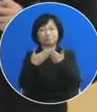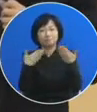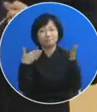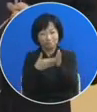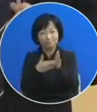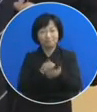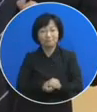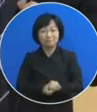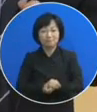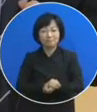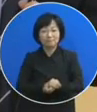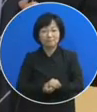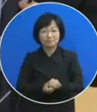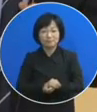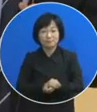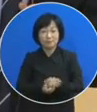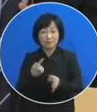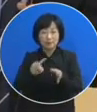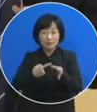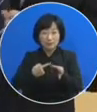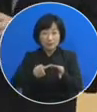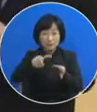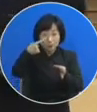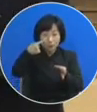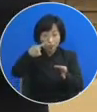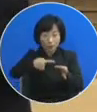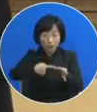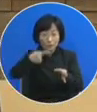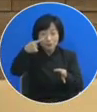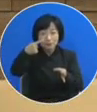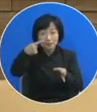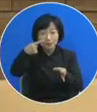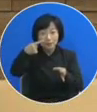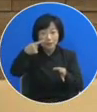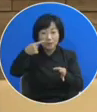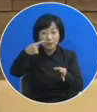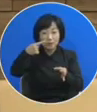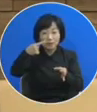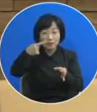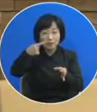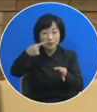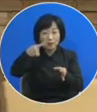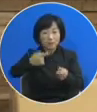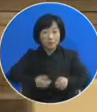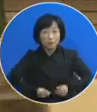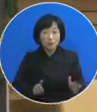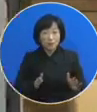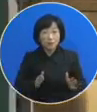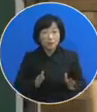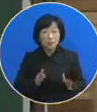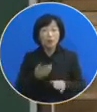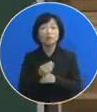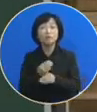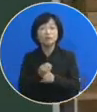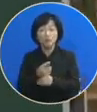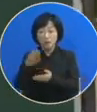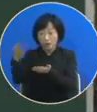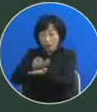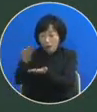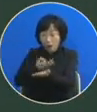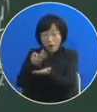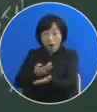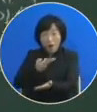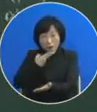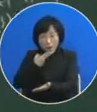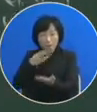it. 11조 안 해도 되는 경우 있습니다. And there is a case where you don't have to give tithe. 수입 없을 때. When you don't have any money. 그것도 하지 마세요. When you have no